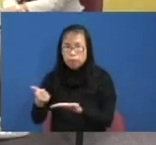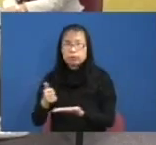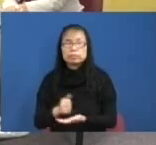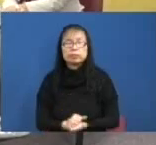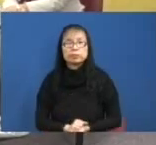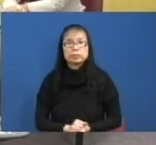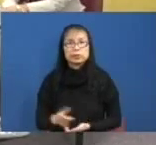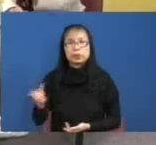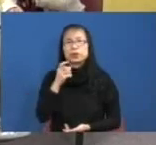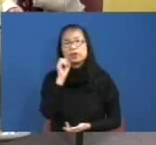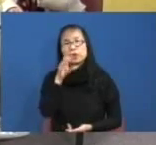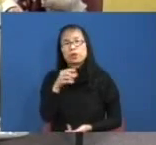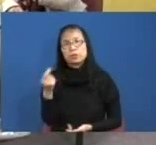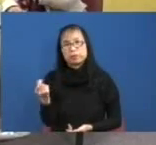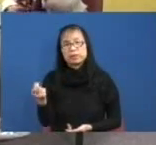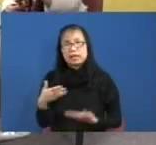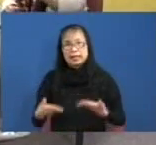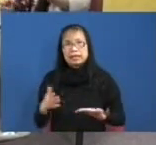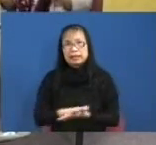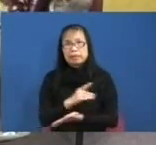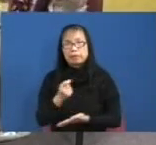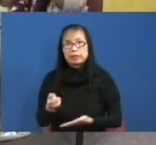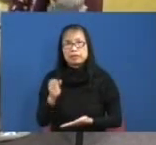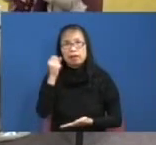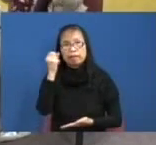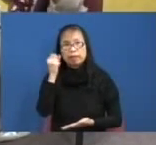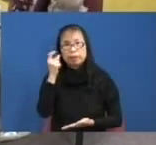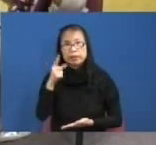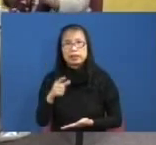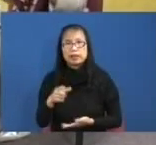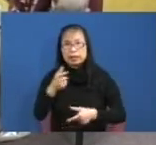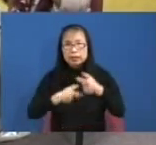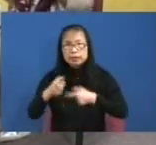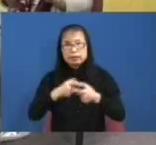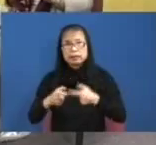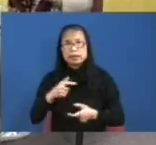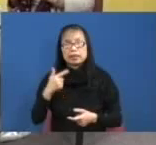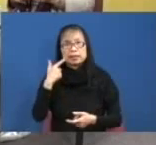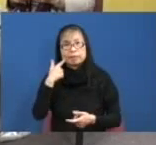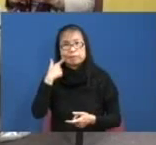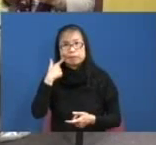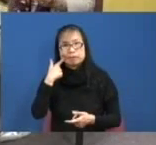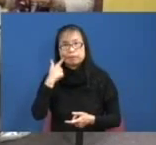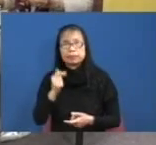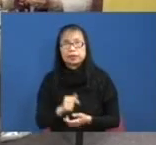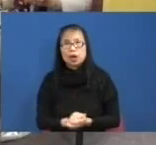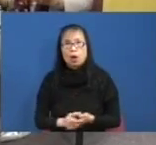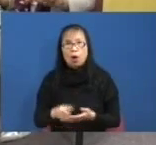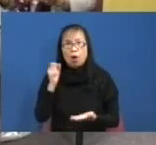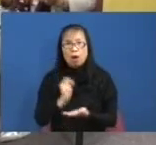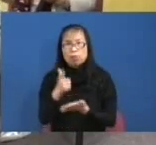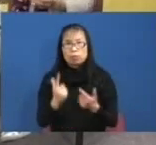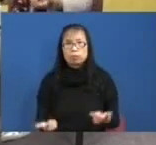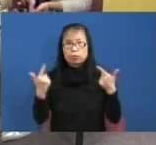單嘅回應嘅啫。今次我諗今年咧特別即係話個 M 型個經濟社會咁嚴厲嘅情況底下，特別你話通脹，其